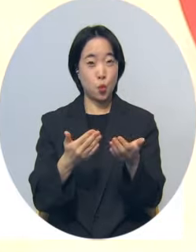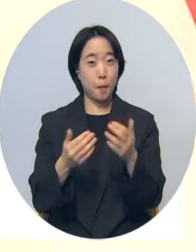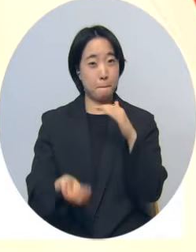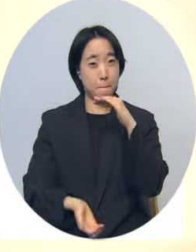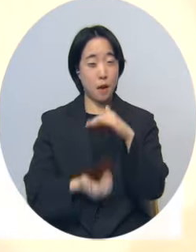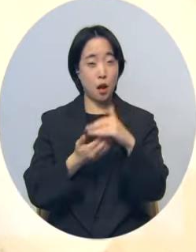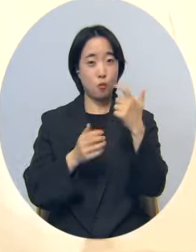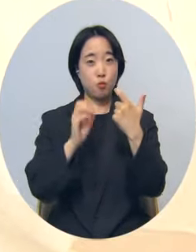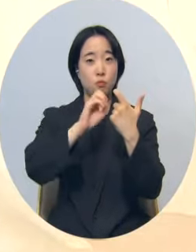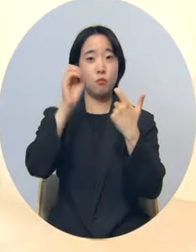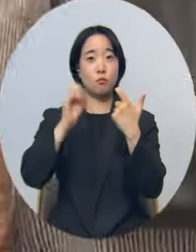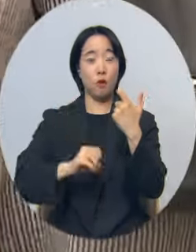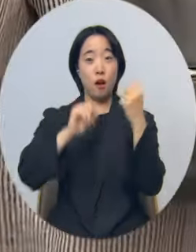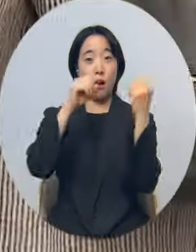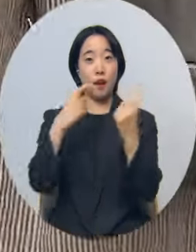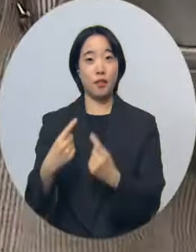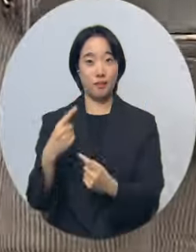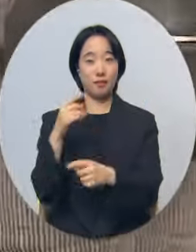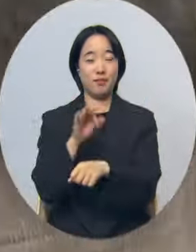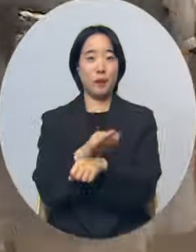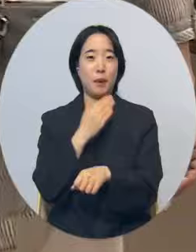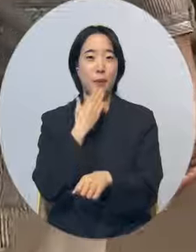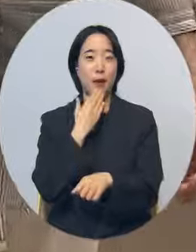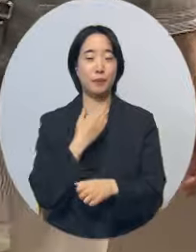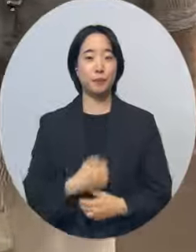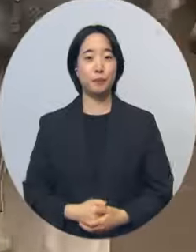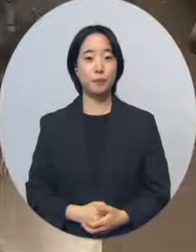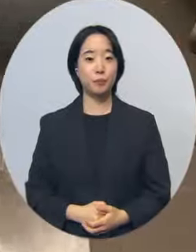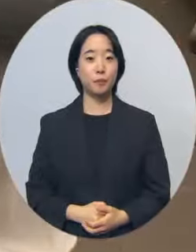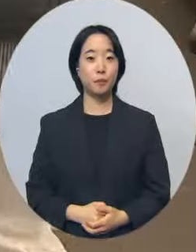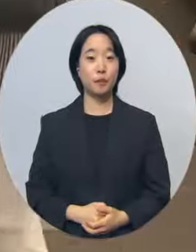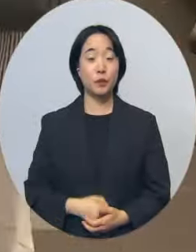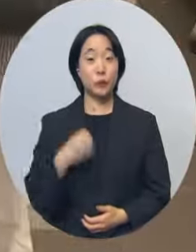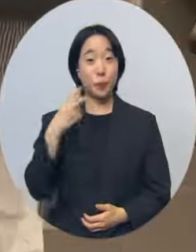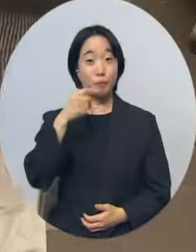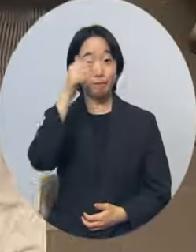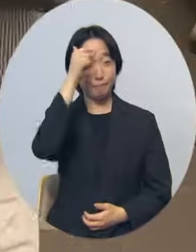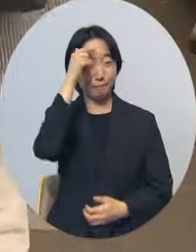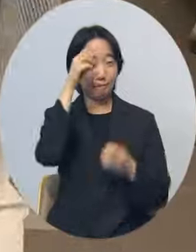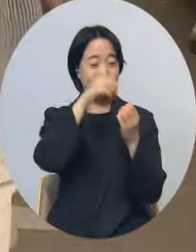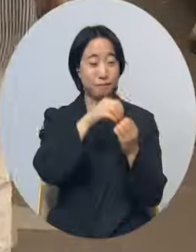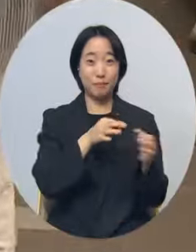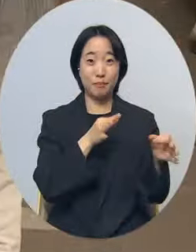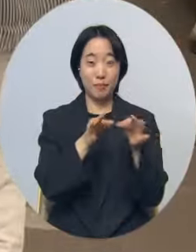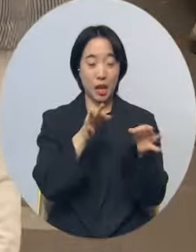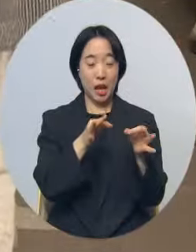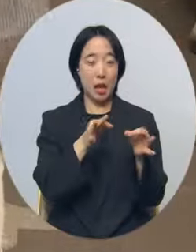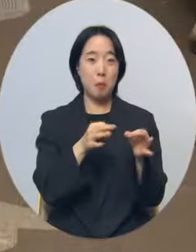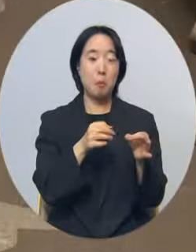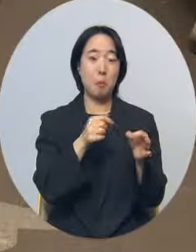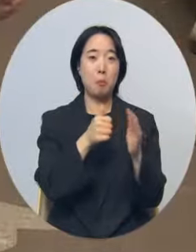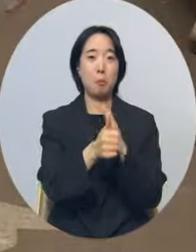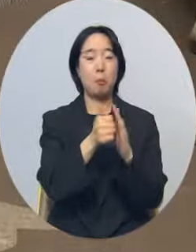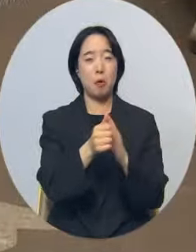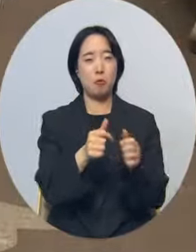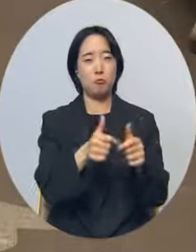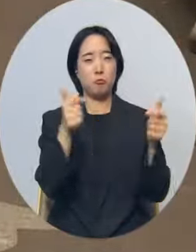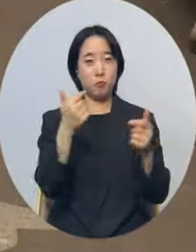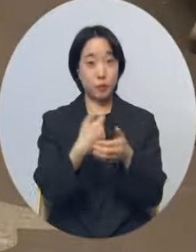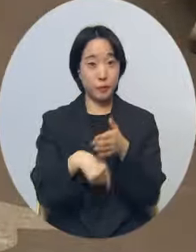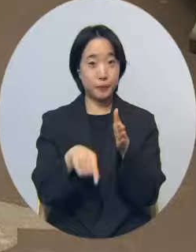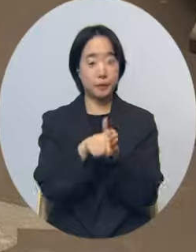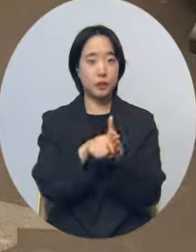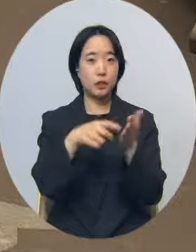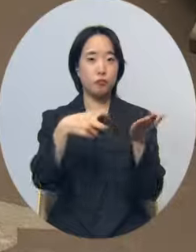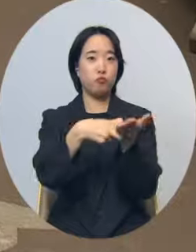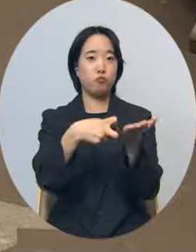할인 지원을 추진합니다. 전통시장 이용도 활성화합니다. 온누리 상품권 환급 행사를 확대하고 상품권